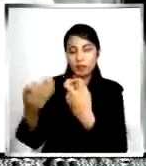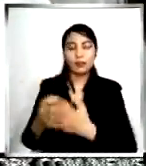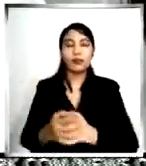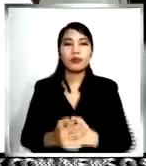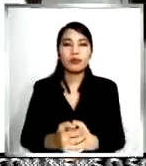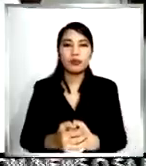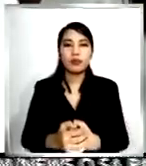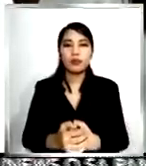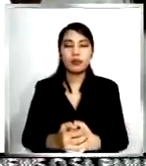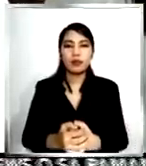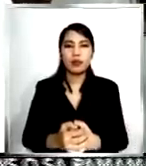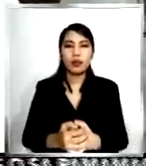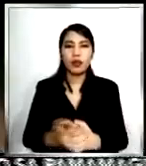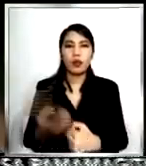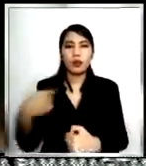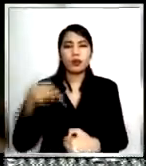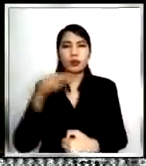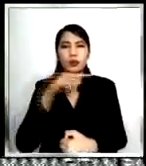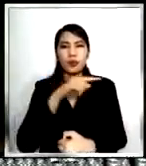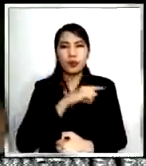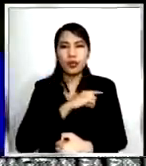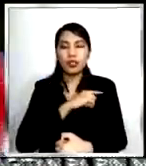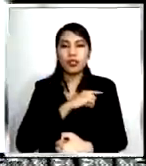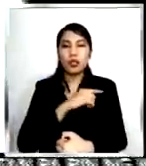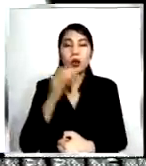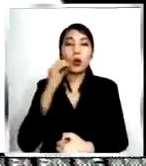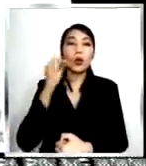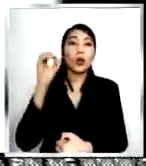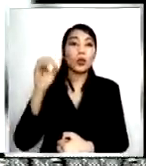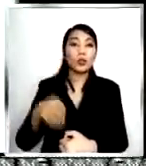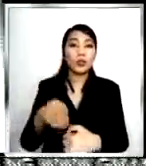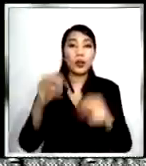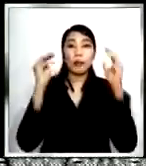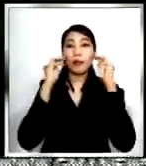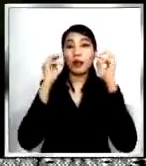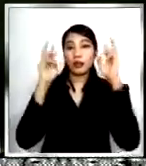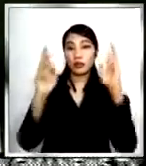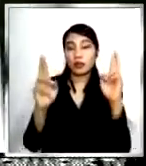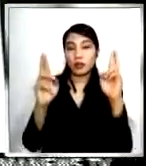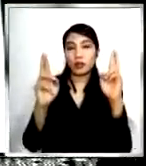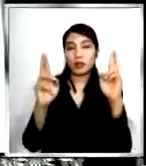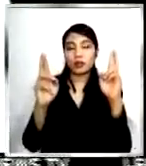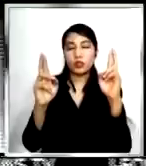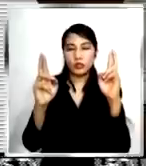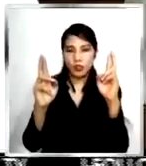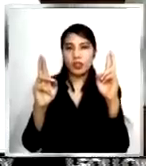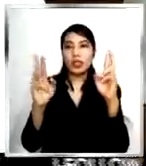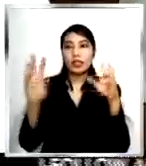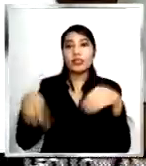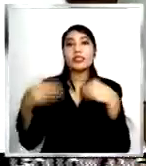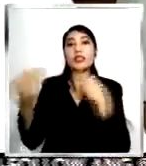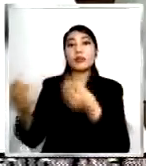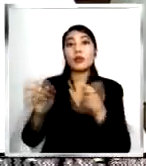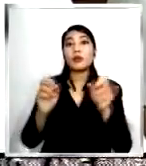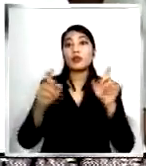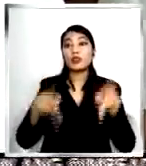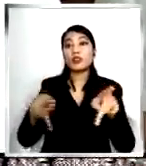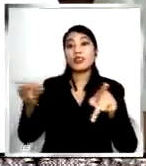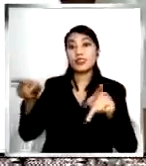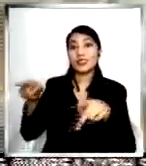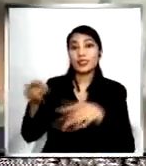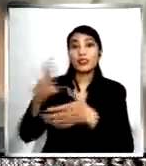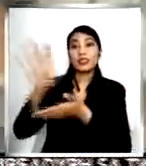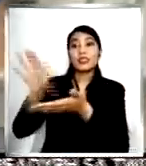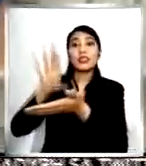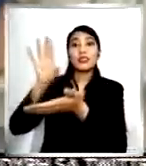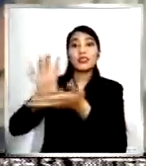show cause, no, na inutos atin ng ating mahal na alkalde na bigyan sila ng pagkakataon na magpaliwanag. Mabigat ito